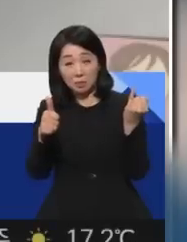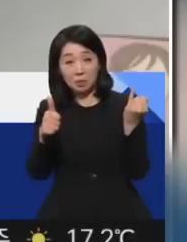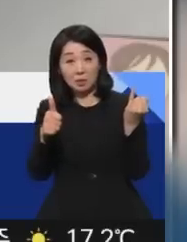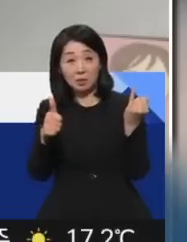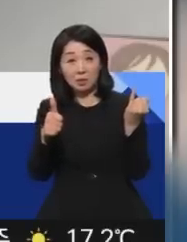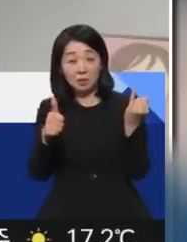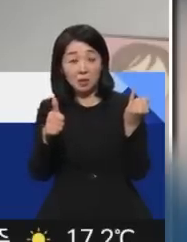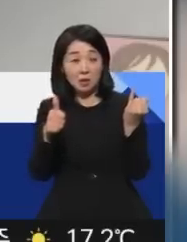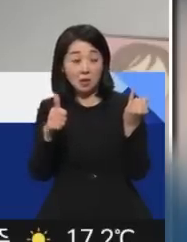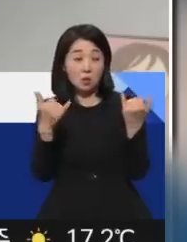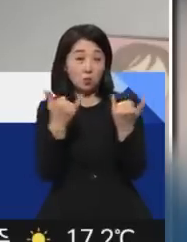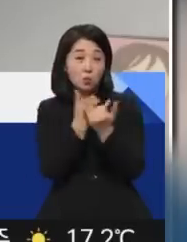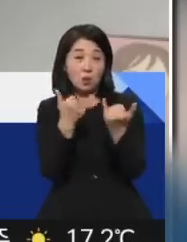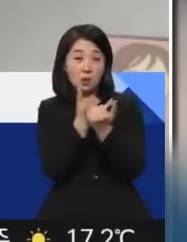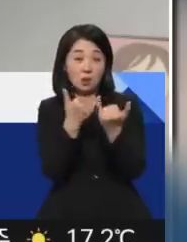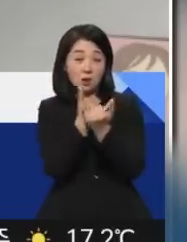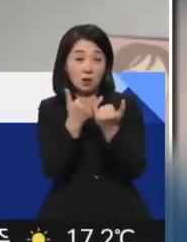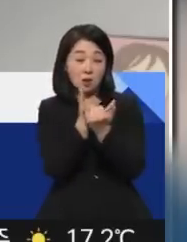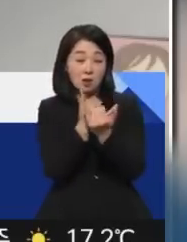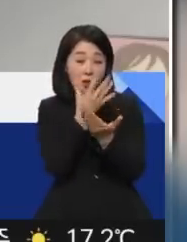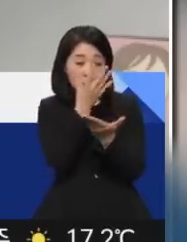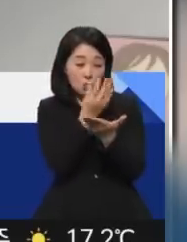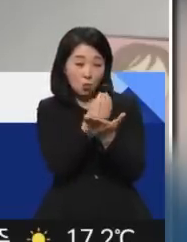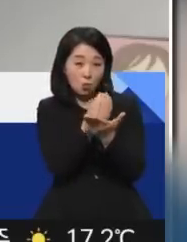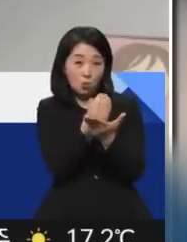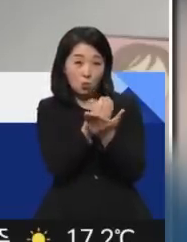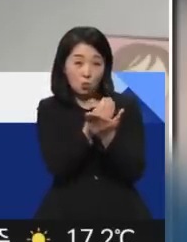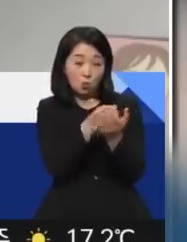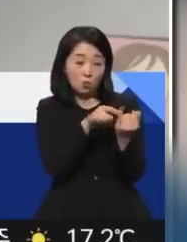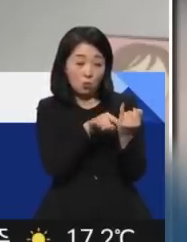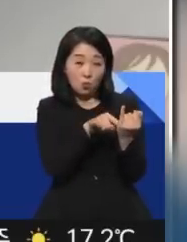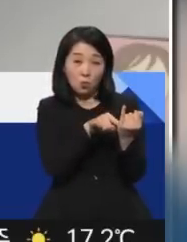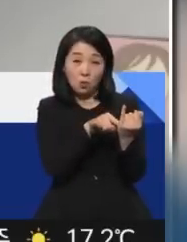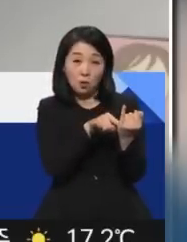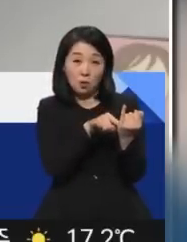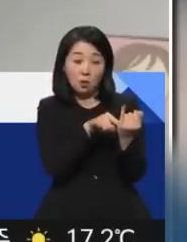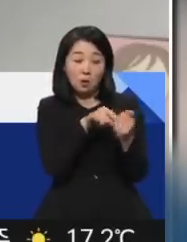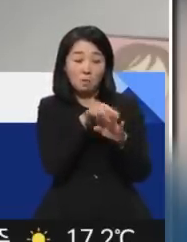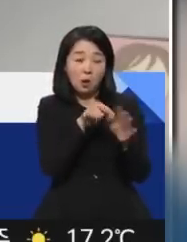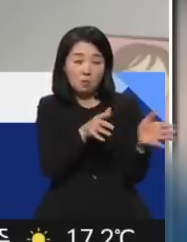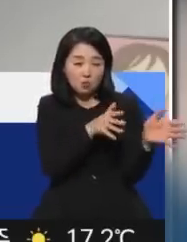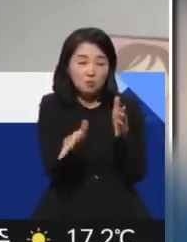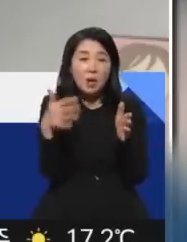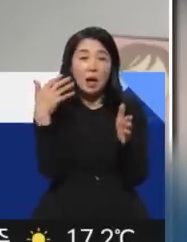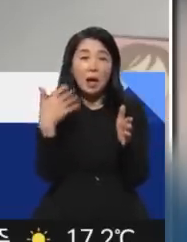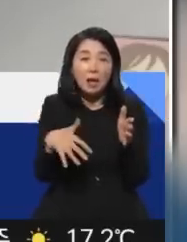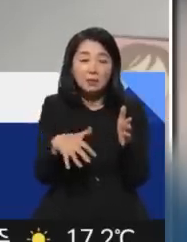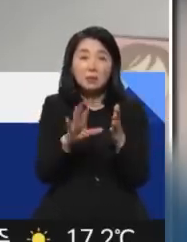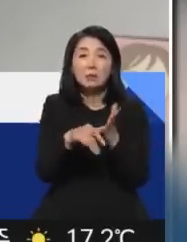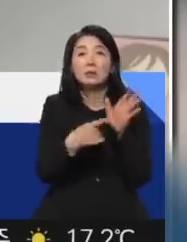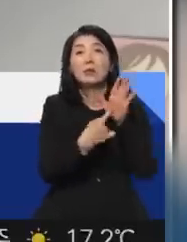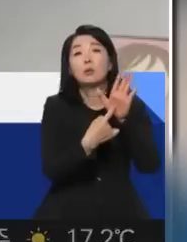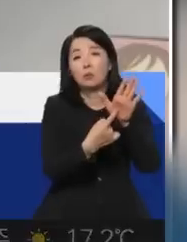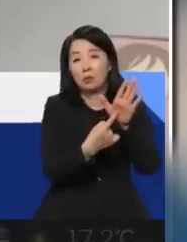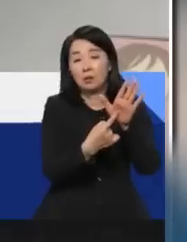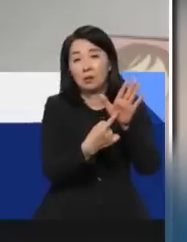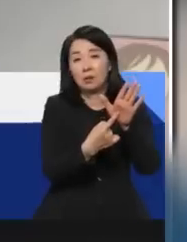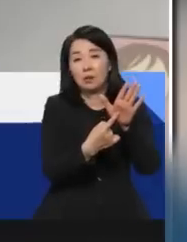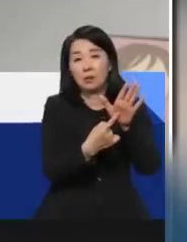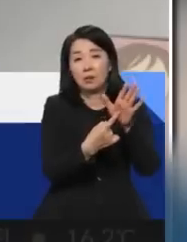남자친구하고의 통화 녹취가 이제 그 본인이 이제 전혀 마음의 준비가 돼 있지 않은 상태에서 공개가 돼서 상당히